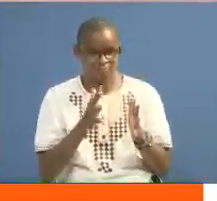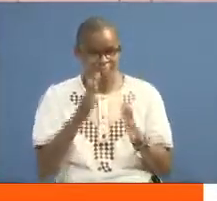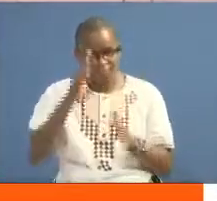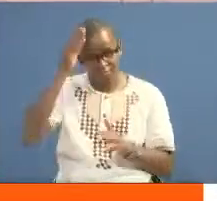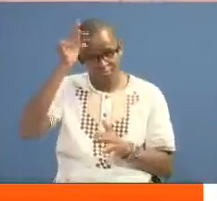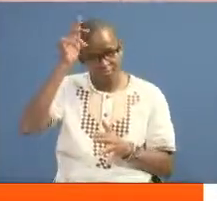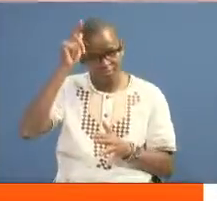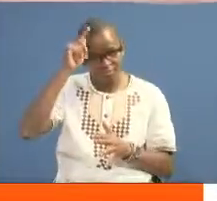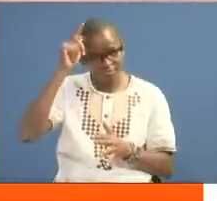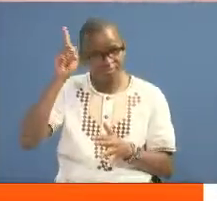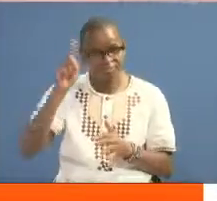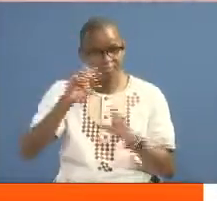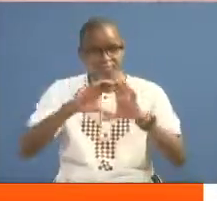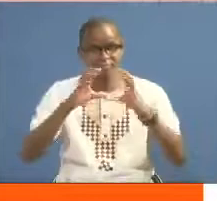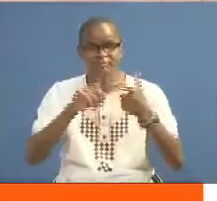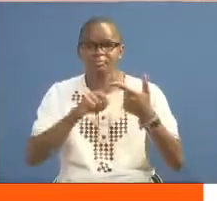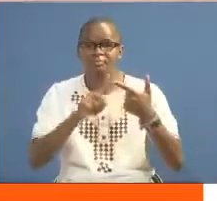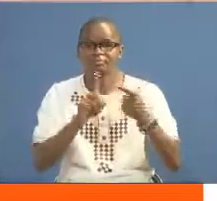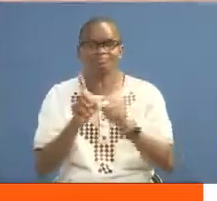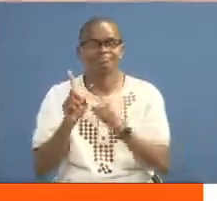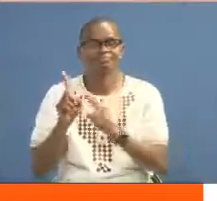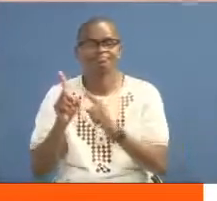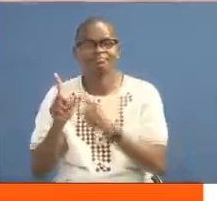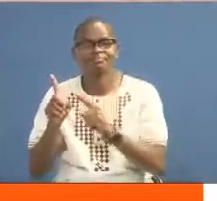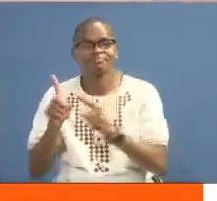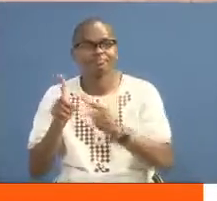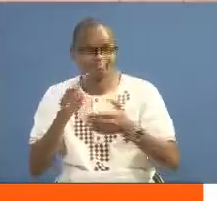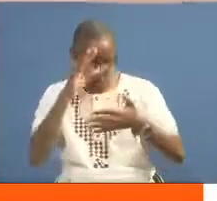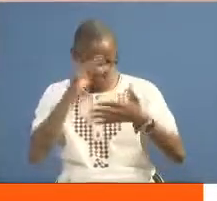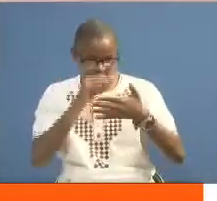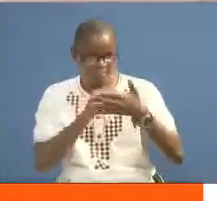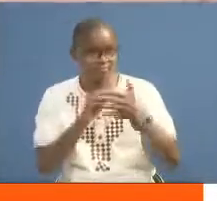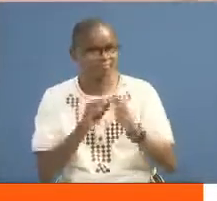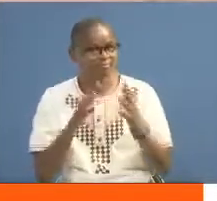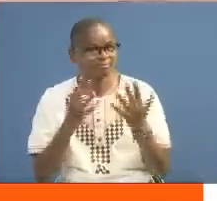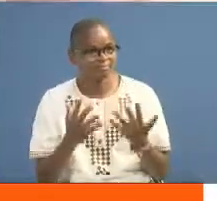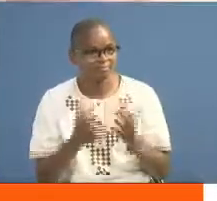ujuzi wa darasani. Lakini haya aliyasoma kivipi?